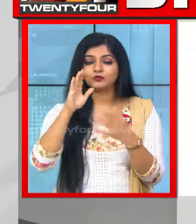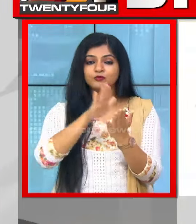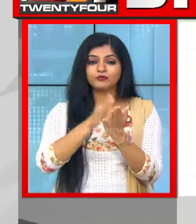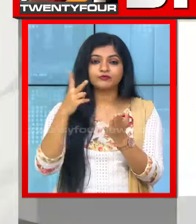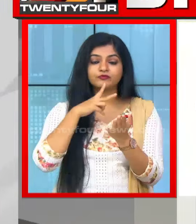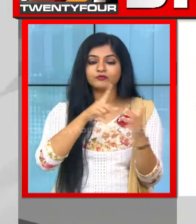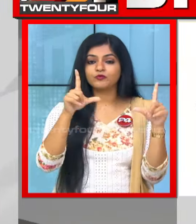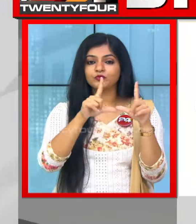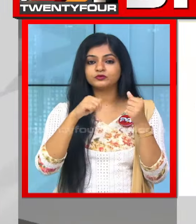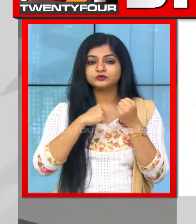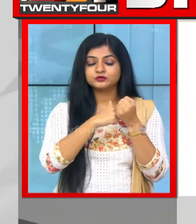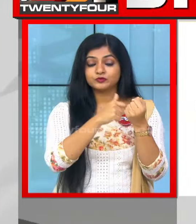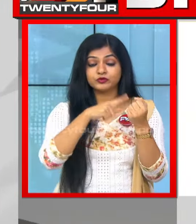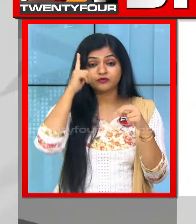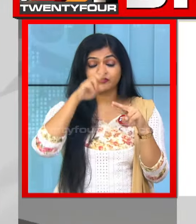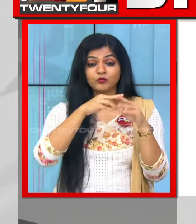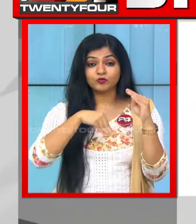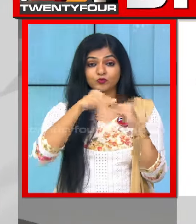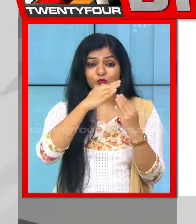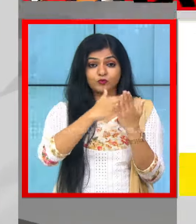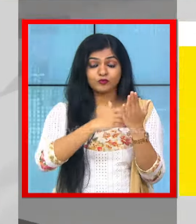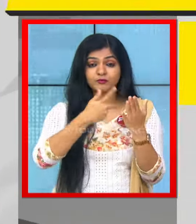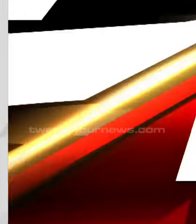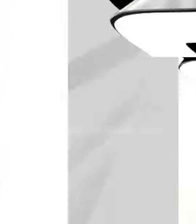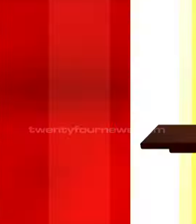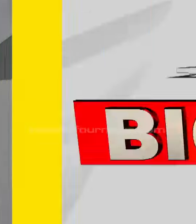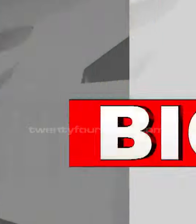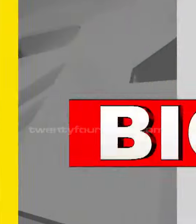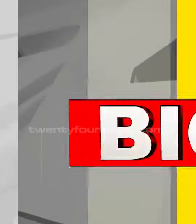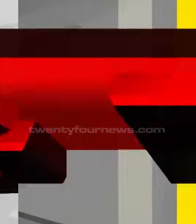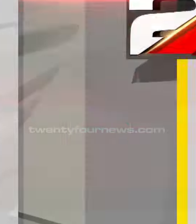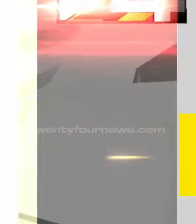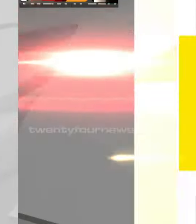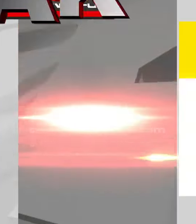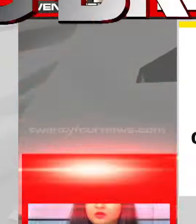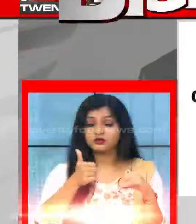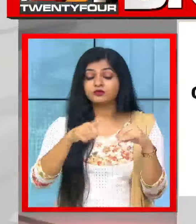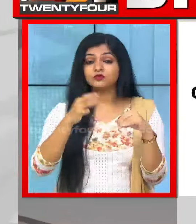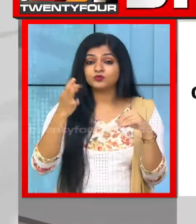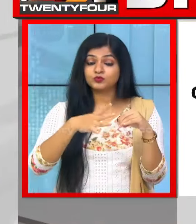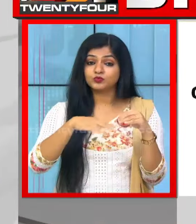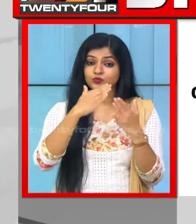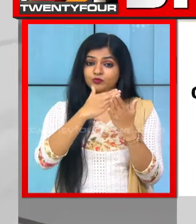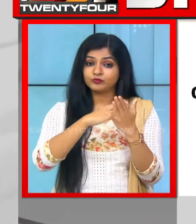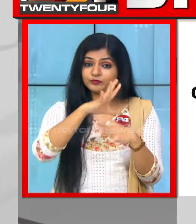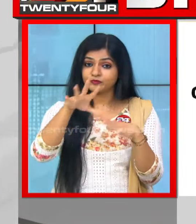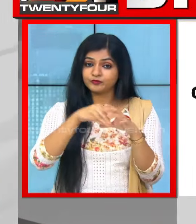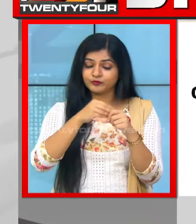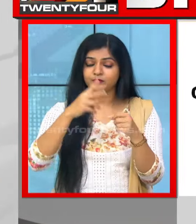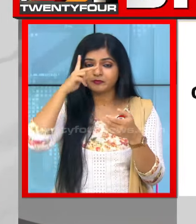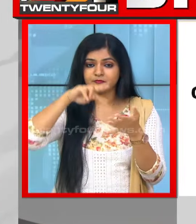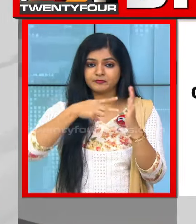ഇതിനേക്കാൾ വലിയ പ്രോജക്റ്റ് ഉണ്ടെങ്കിൽ മെഡിക്കൽ സർവീസിന് പുറമേ അല്ലെങ്കിൽ ഇതെല്ലാം ചേർത്തുകൊണ്ടുള്ള ഒരു പ്രോജക്റ്റ് കൂടി പറയുന്നു എന്ന് പറഞ്ഞിട്ടുണ്ട്